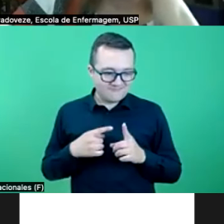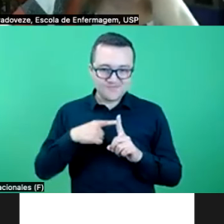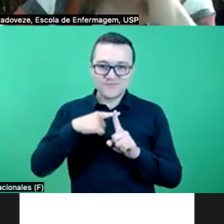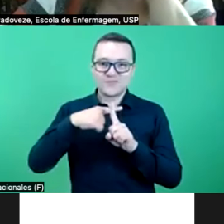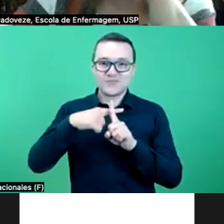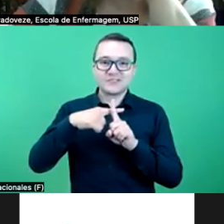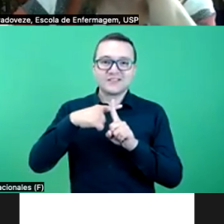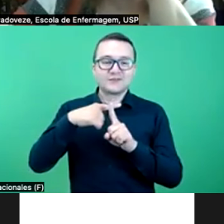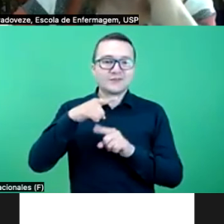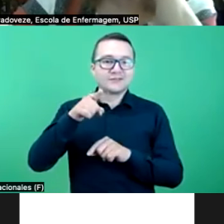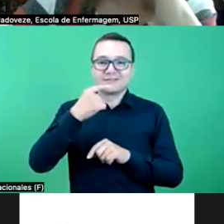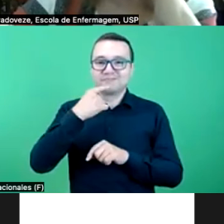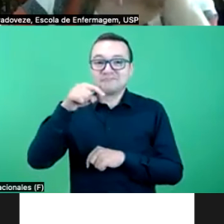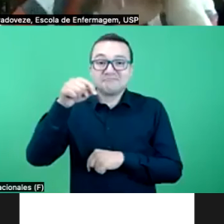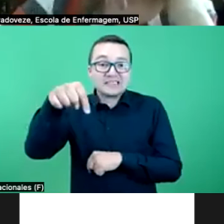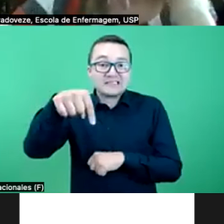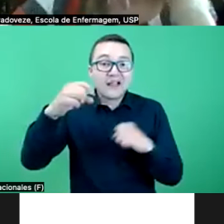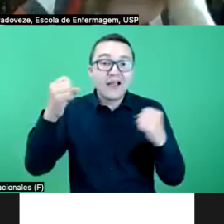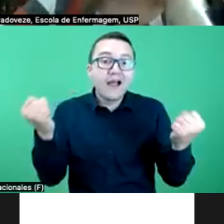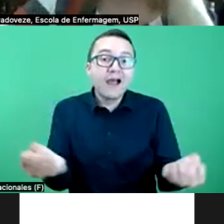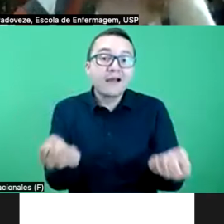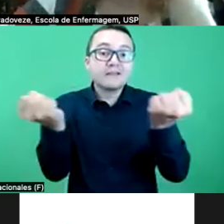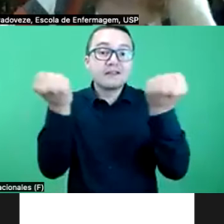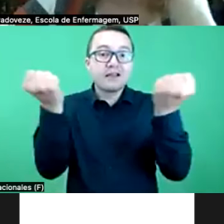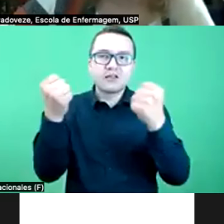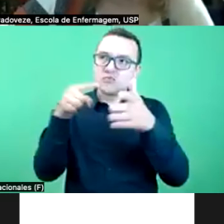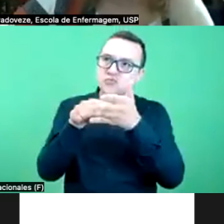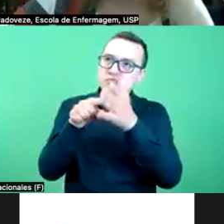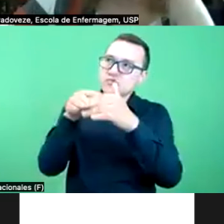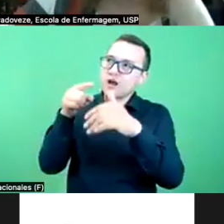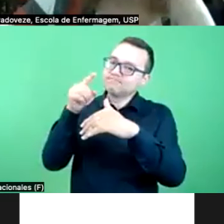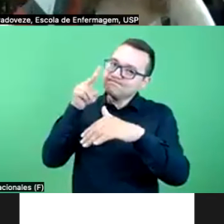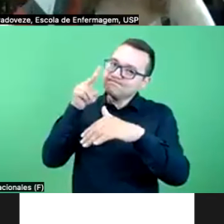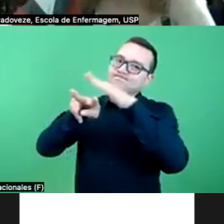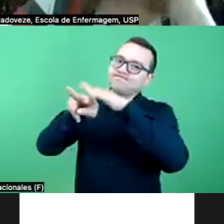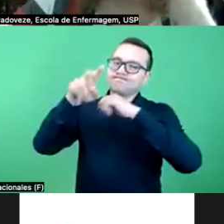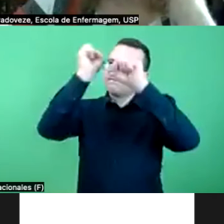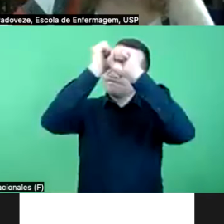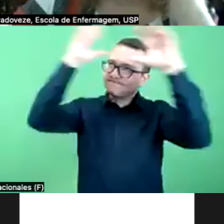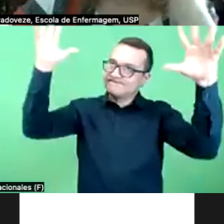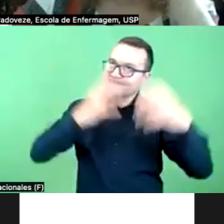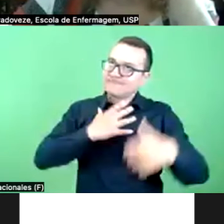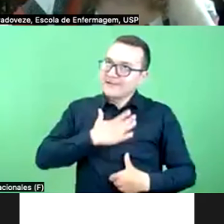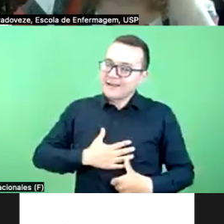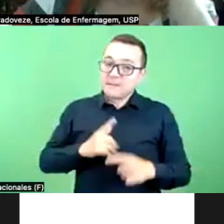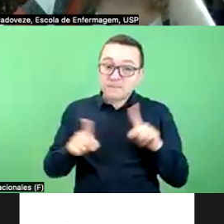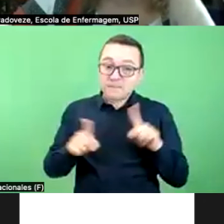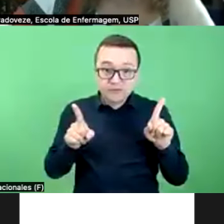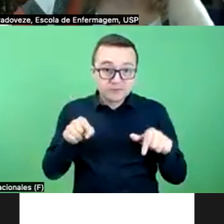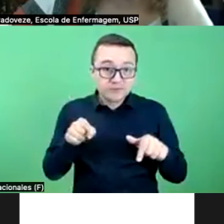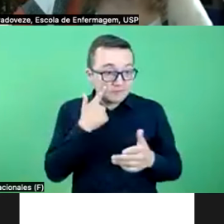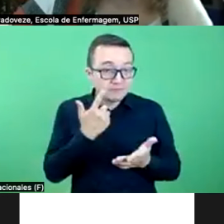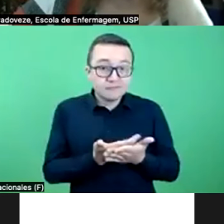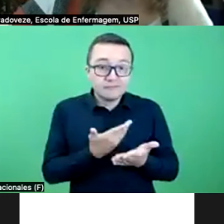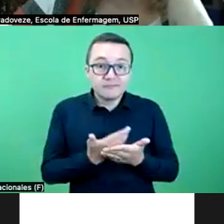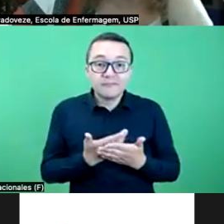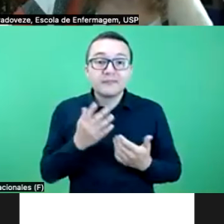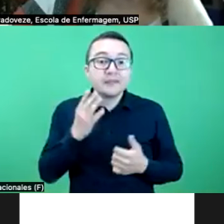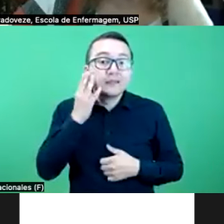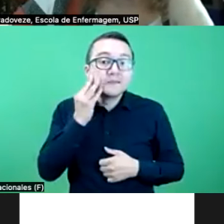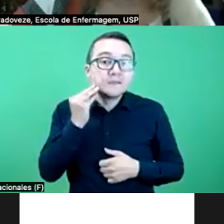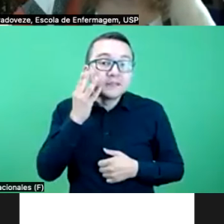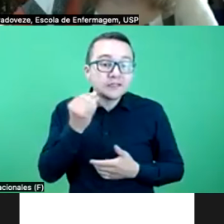je pourrais utiliser des adjectifs très positifs. Pour clore cette activité visionnaire, mais très réaliste aussi avec des